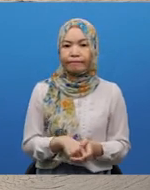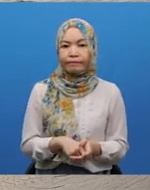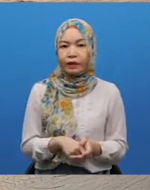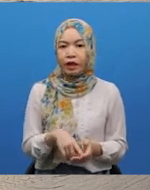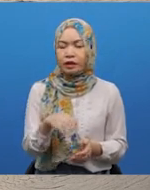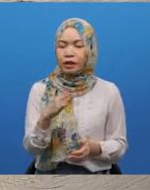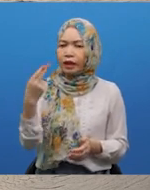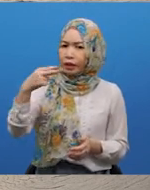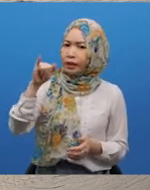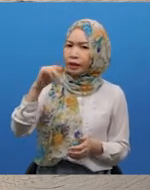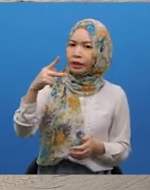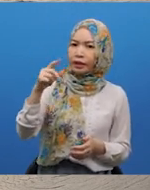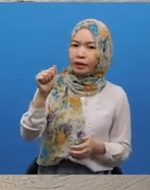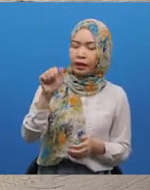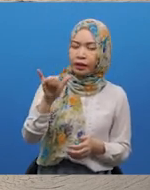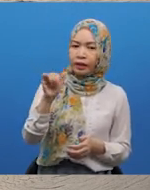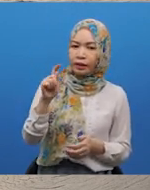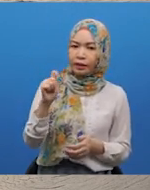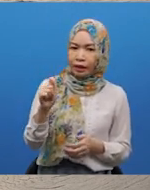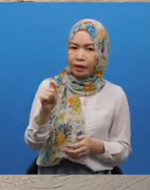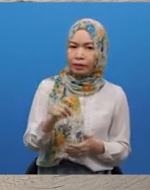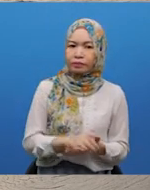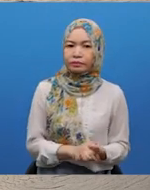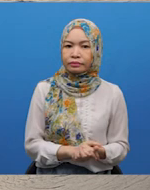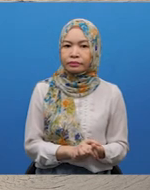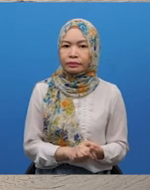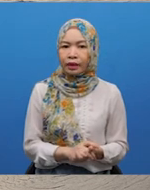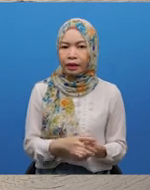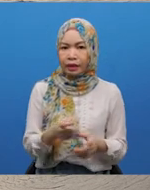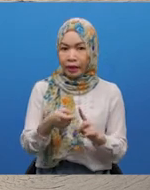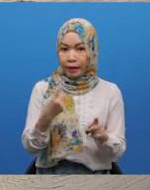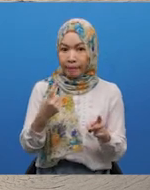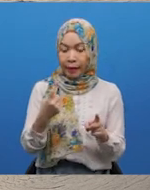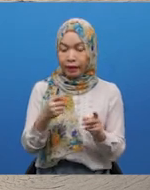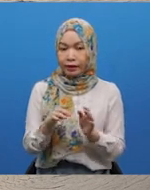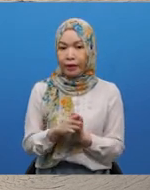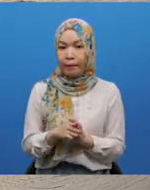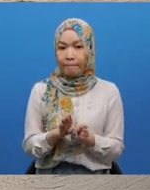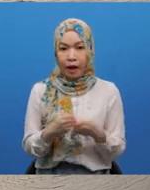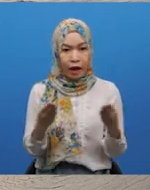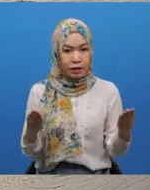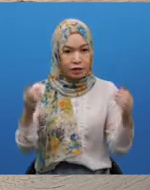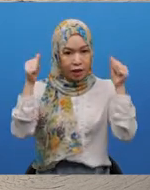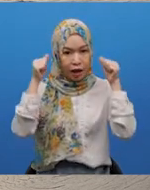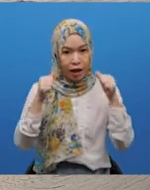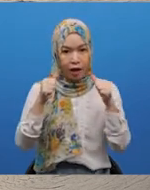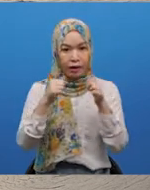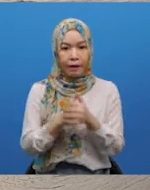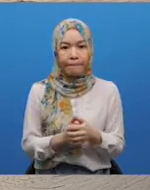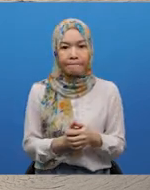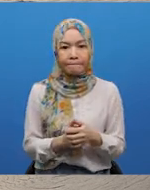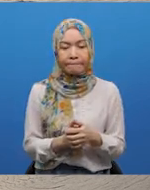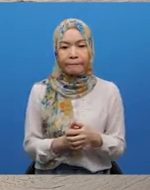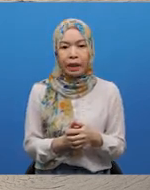khalifah. Di samping itu, bahasa istana juga digunakan dalam syair ini